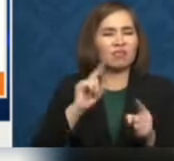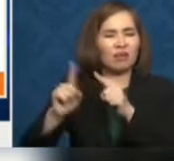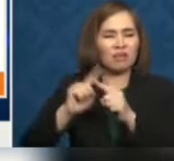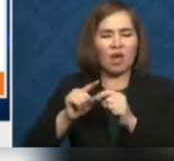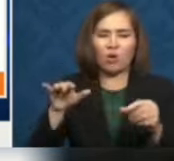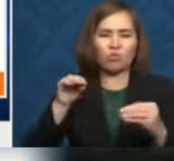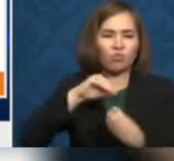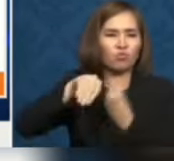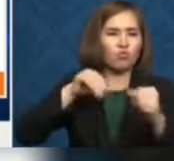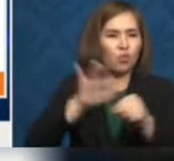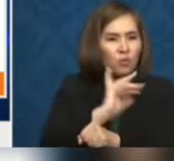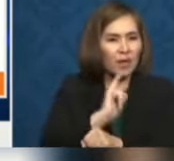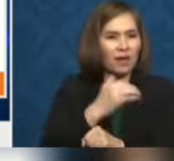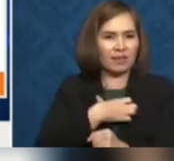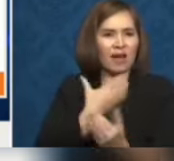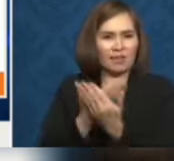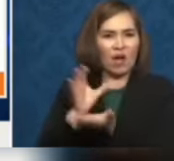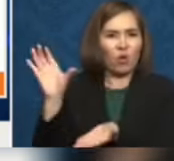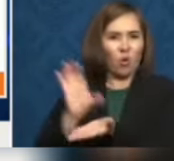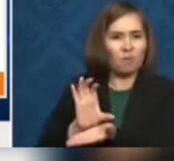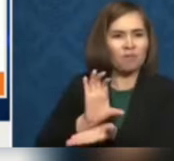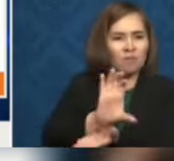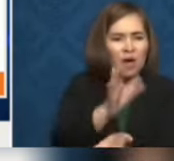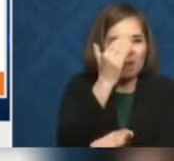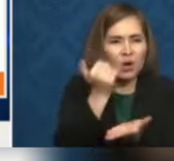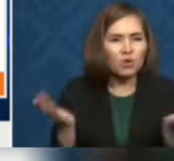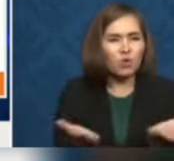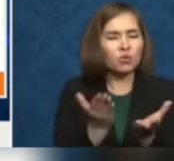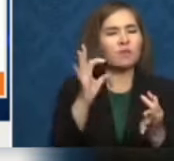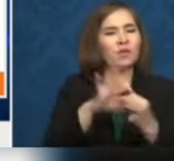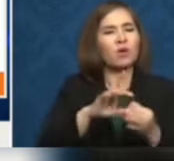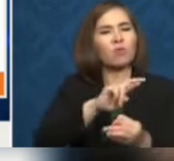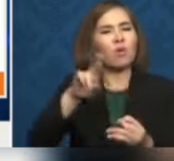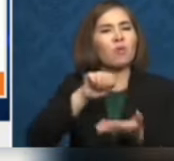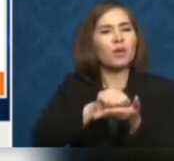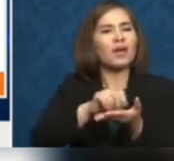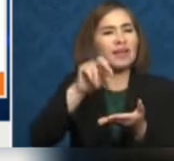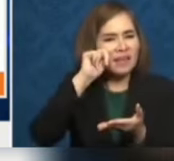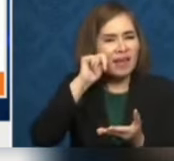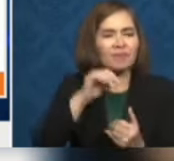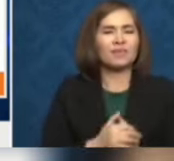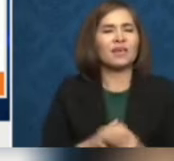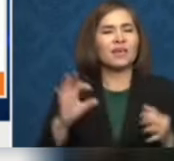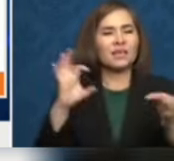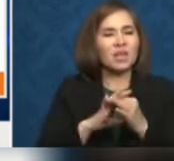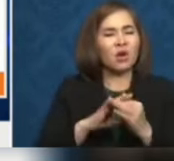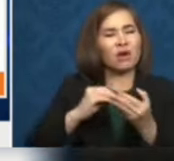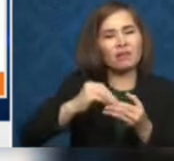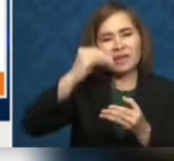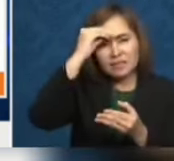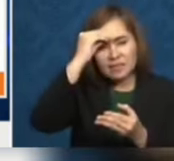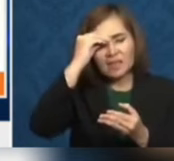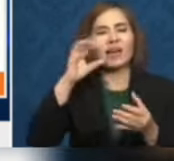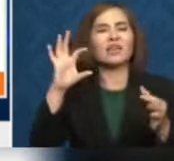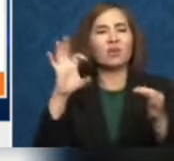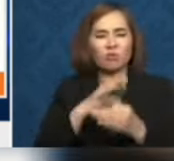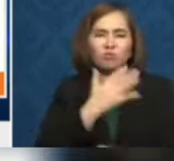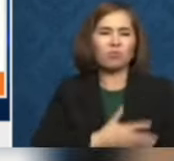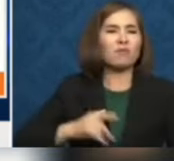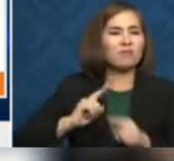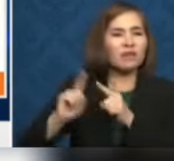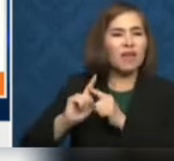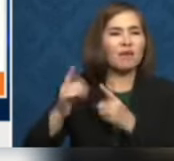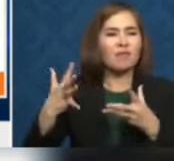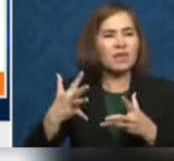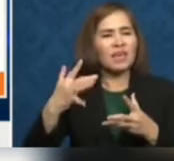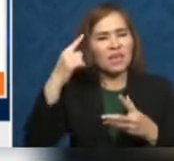แหล่งน้ำให้พี่น้องภาคใต้ได้มครับเรื่องการศึกษาเรื่องกับสุขภาพทำไมเวลาเราคุยเรื่องเก้าโปรเจคแล้วเรื่องแต่เรื่องก่อสร้างกับถนนหนทาง